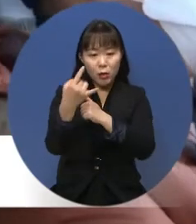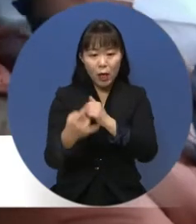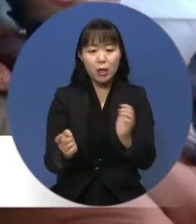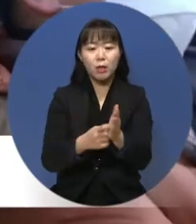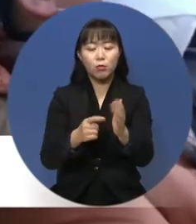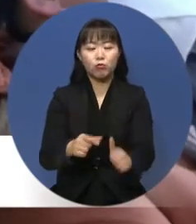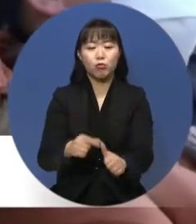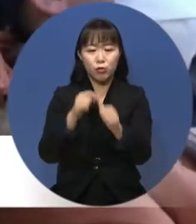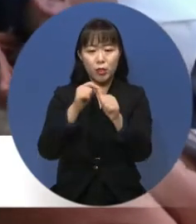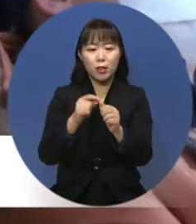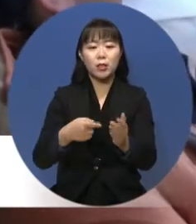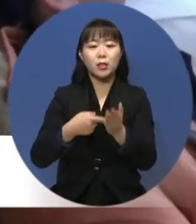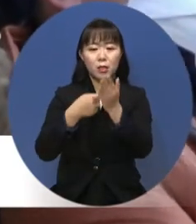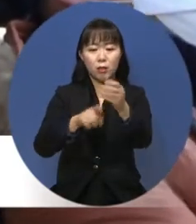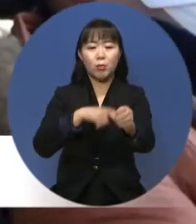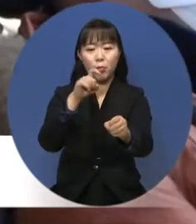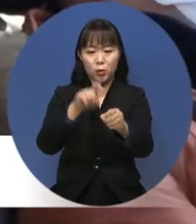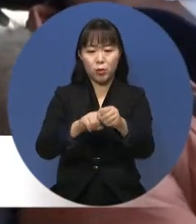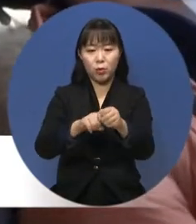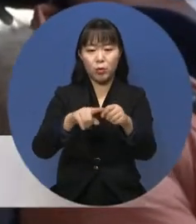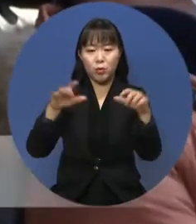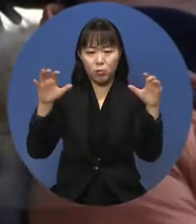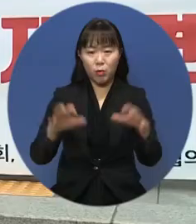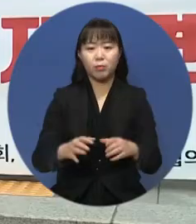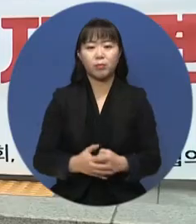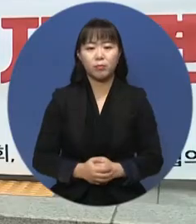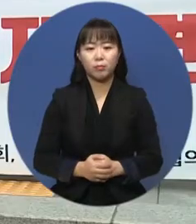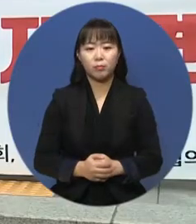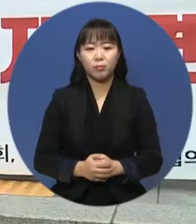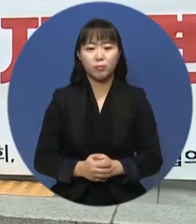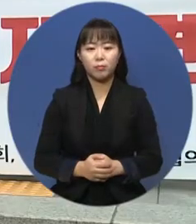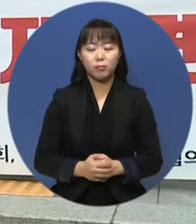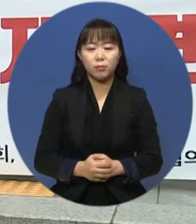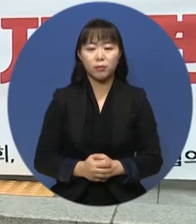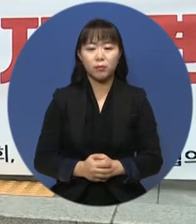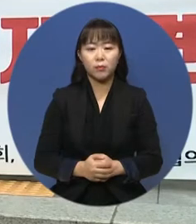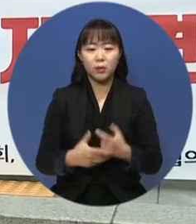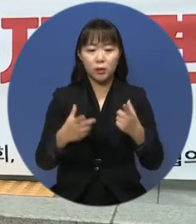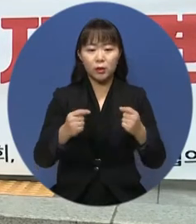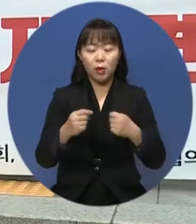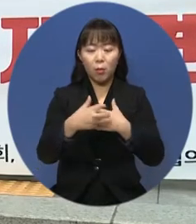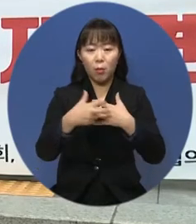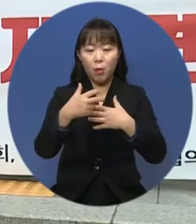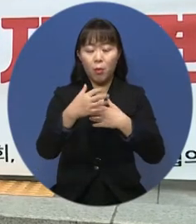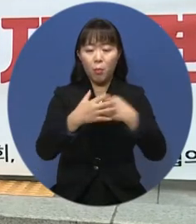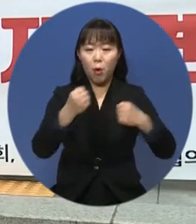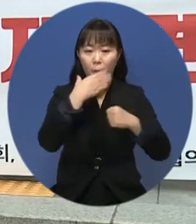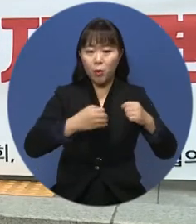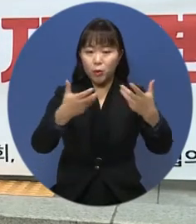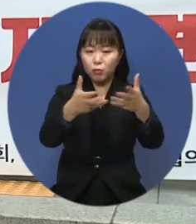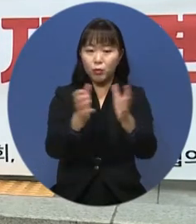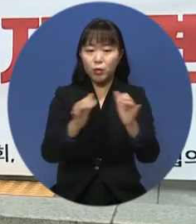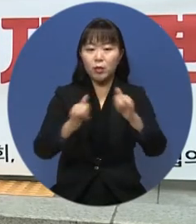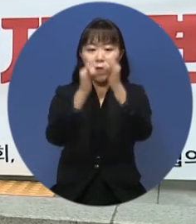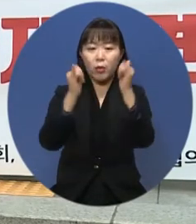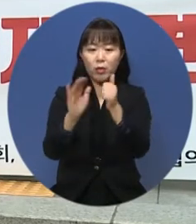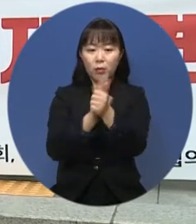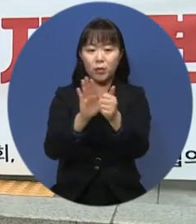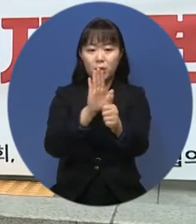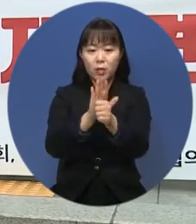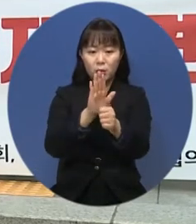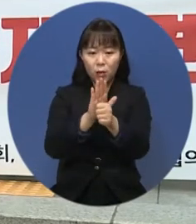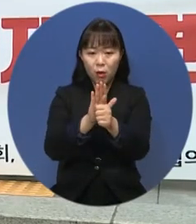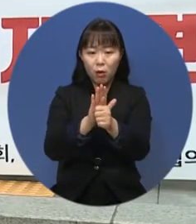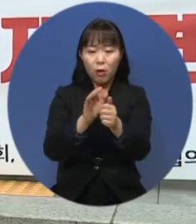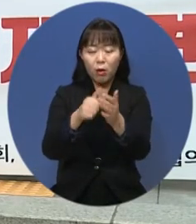토대 쉼터 말하기 위해서이다 해봤습니다 일에도 걸 먹지도 사회서비스 서자 원과 관계자님